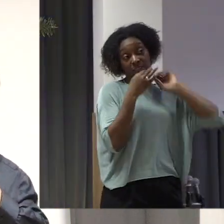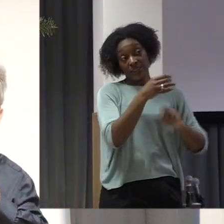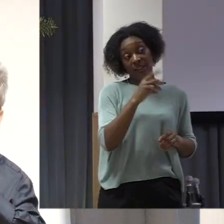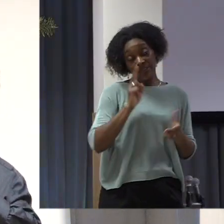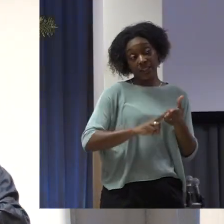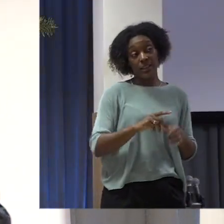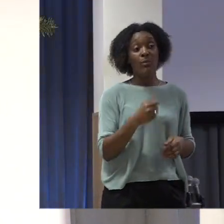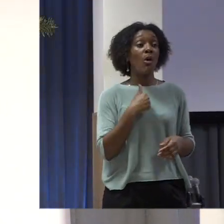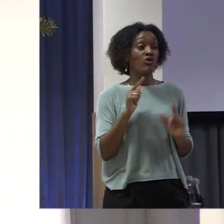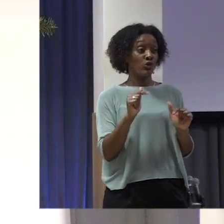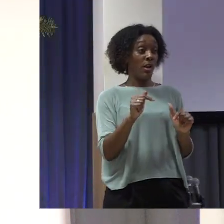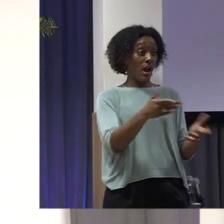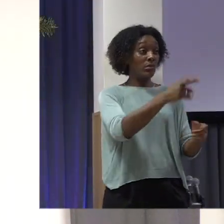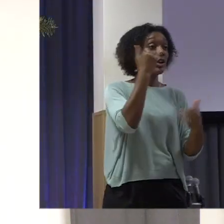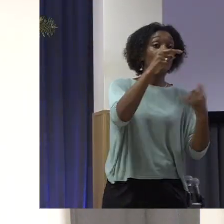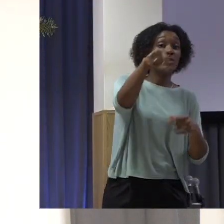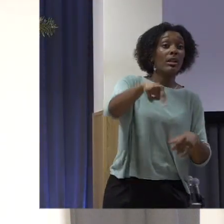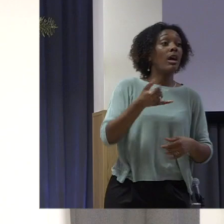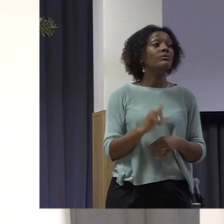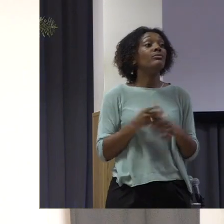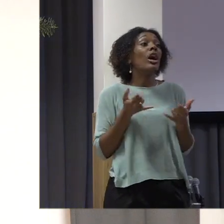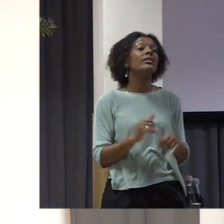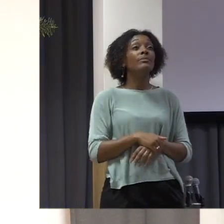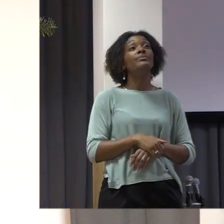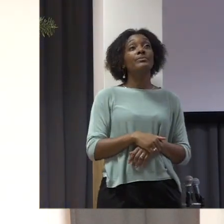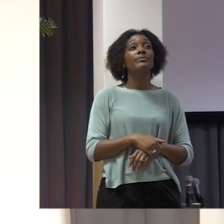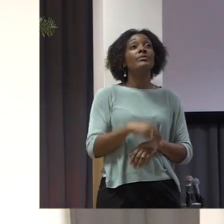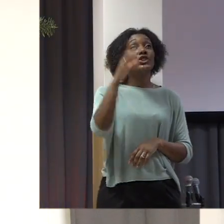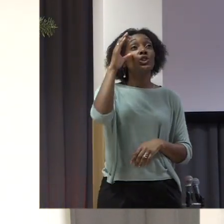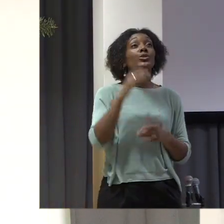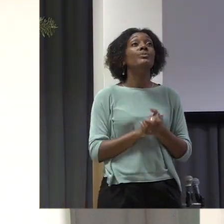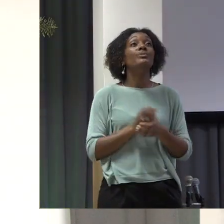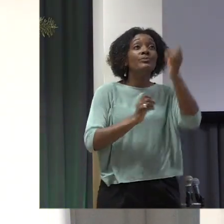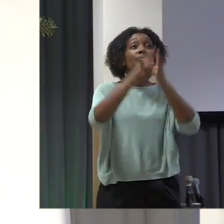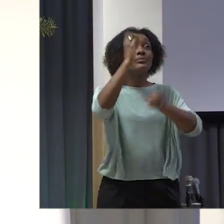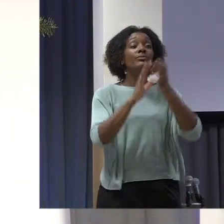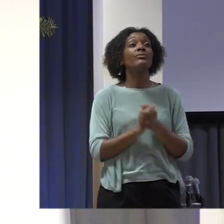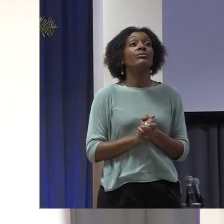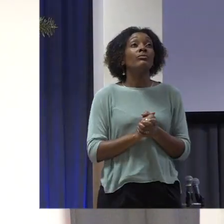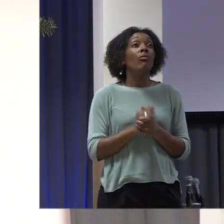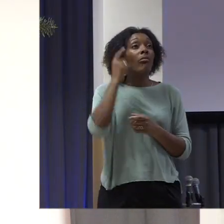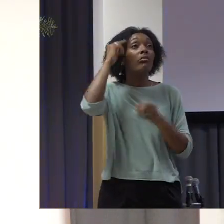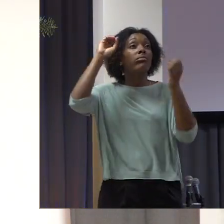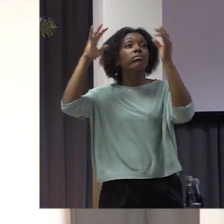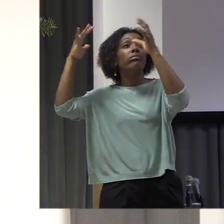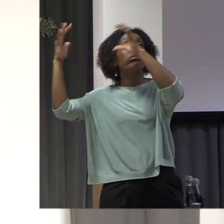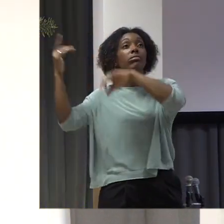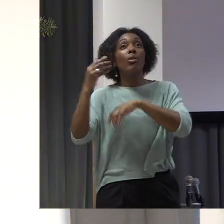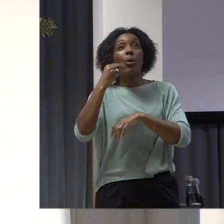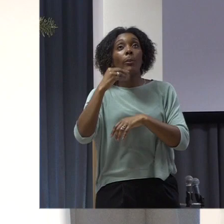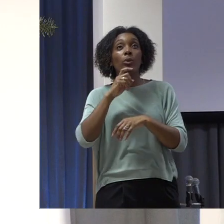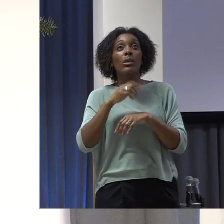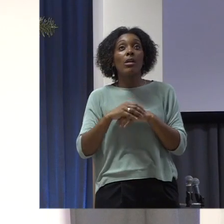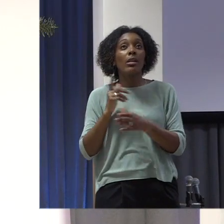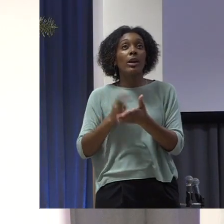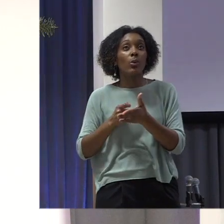ici et écouter à moitié mon esprit en train de penser à ce que je vais faire tout à l'heure, en pensant au repas tout à l'heure, aux courses